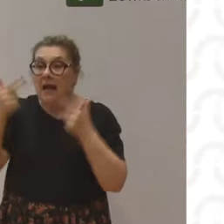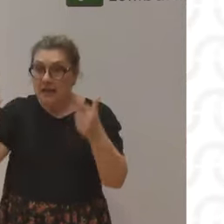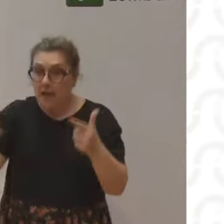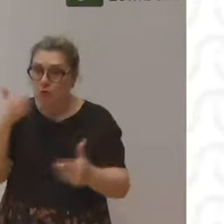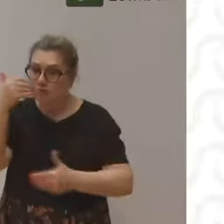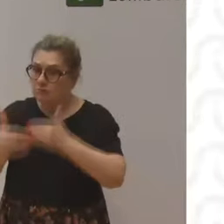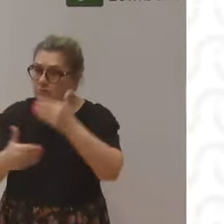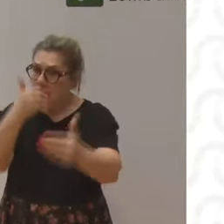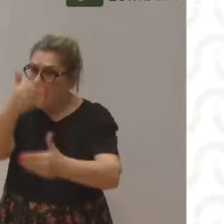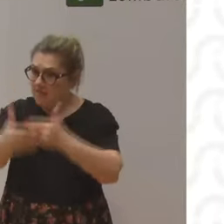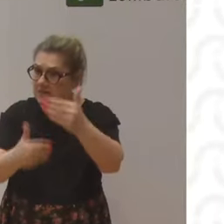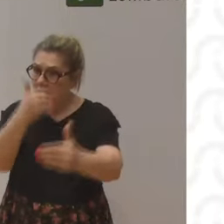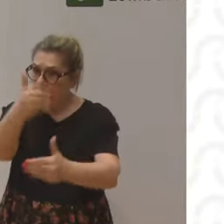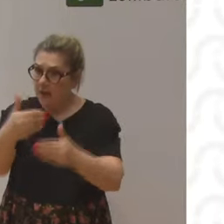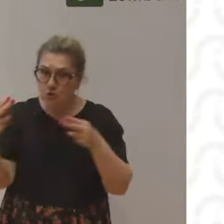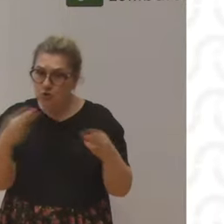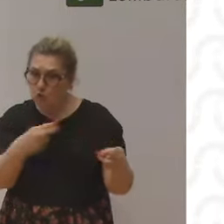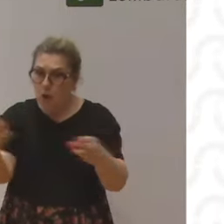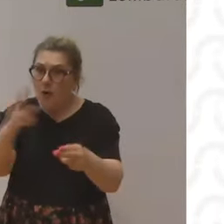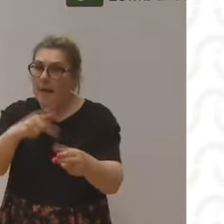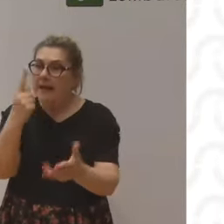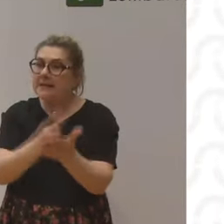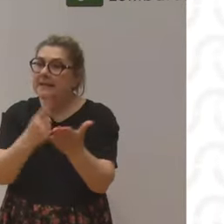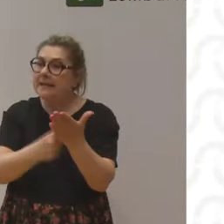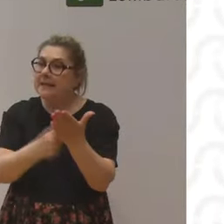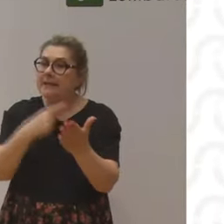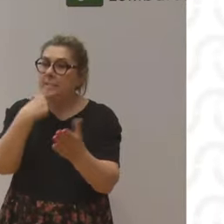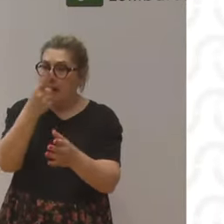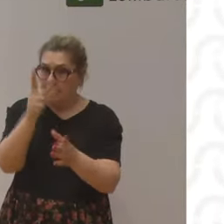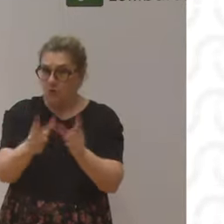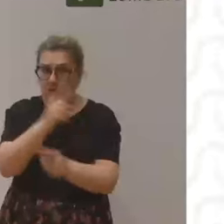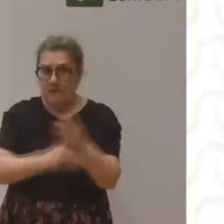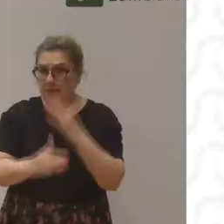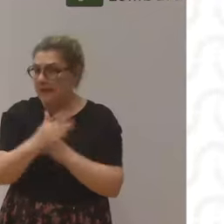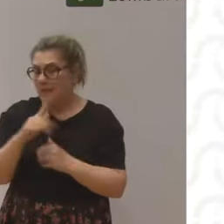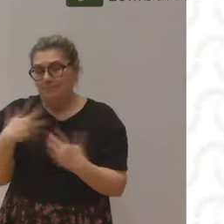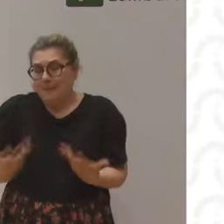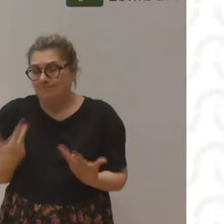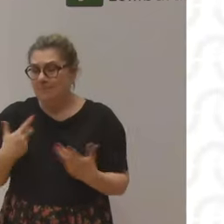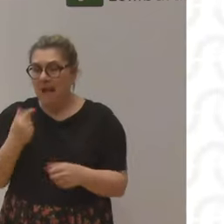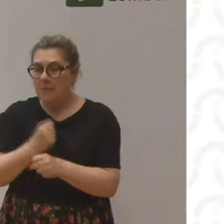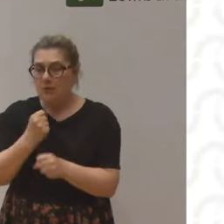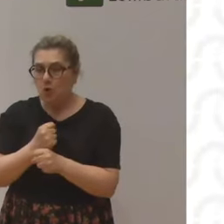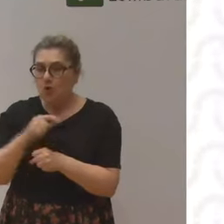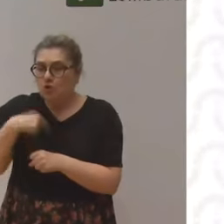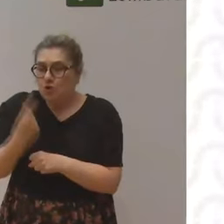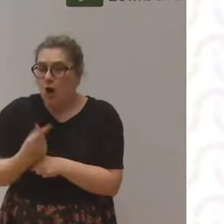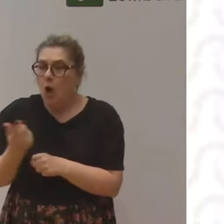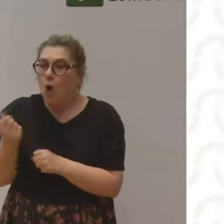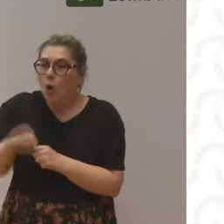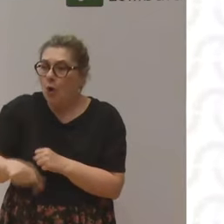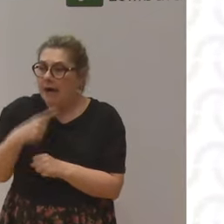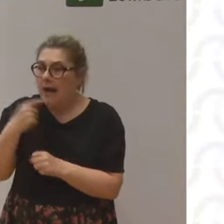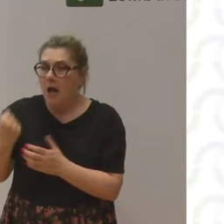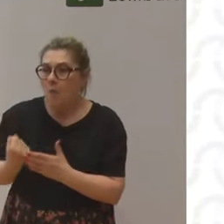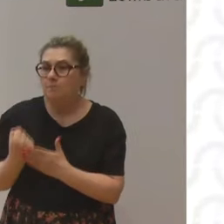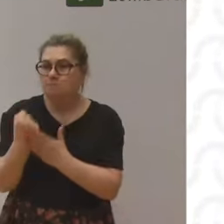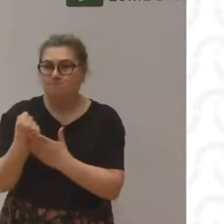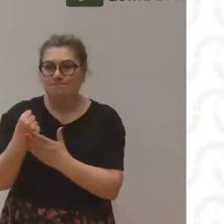processo di avanzamento sul tema dei diritti delle persone con disabilità, però ha bisogno evidentemente di essere